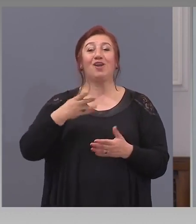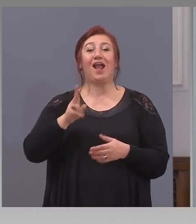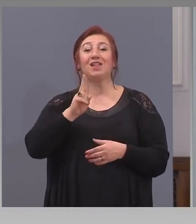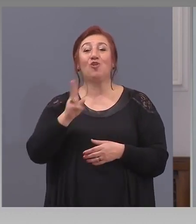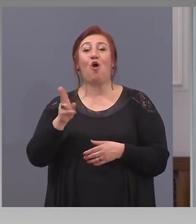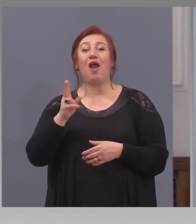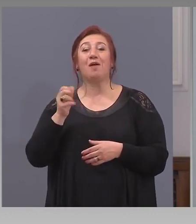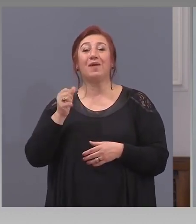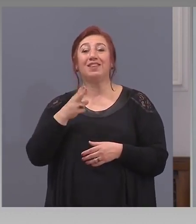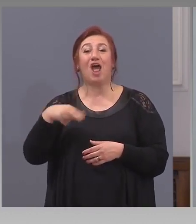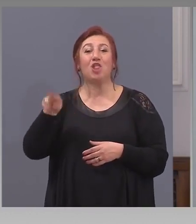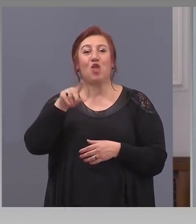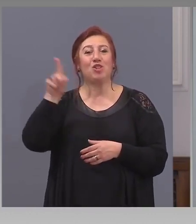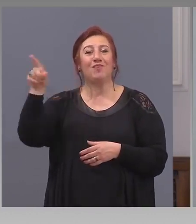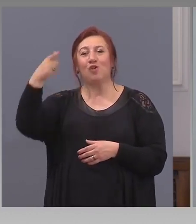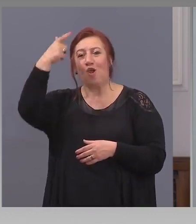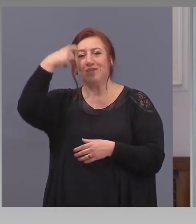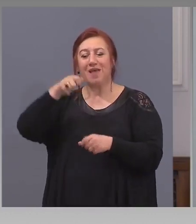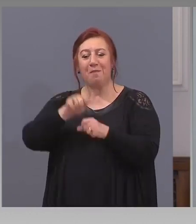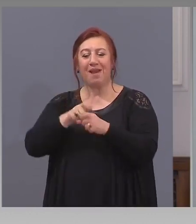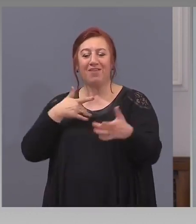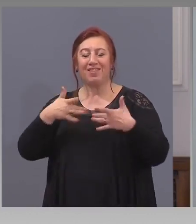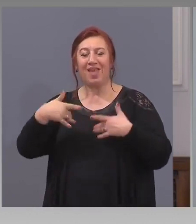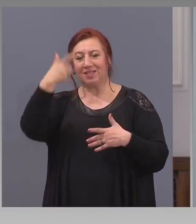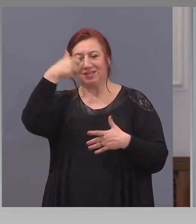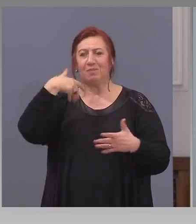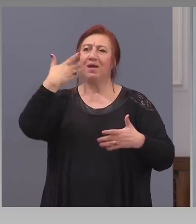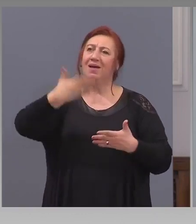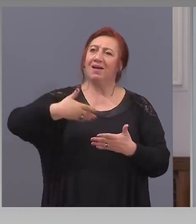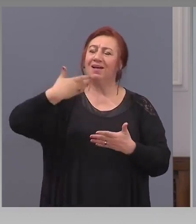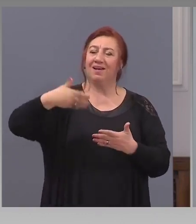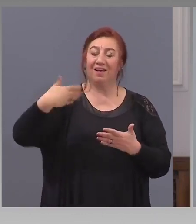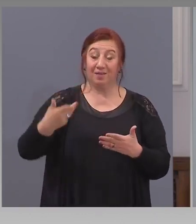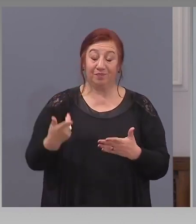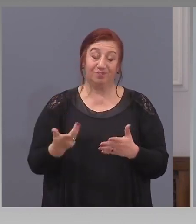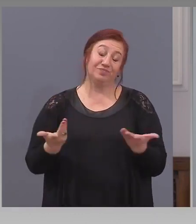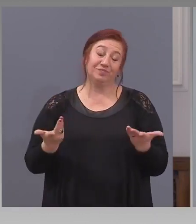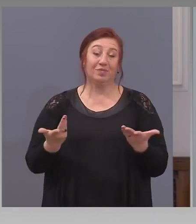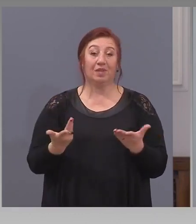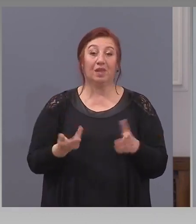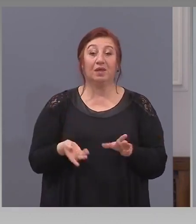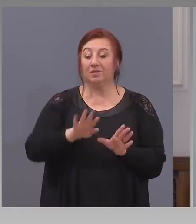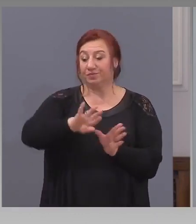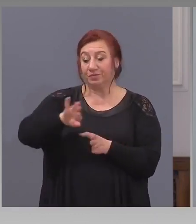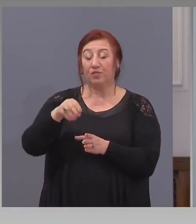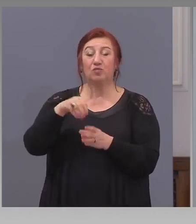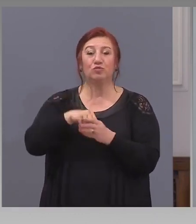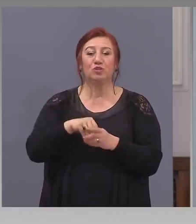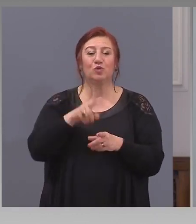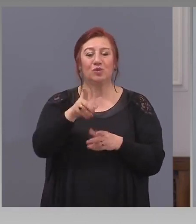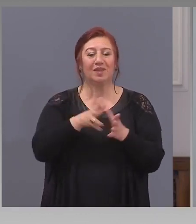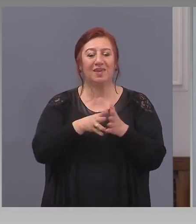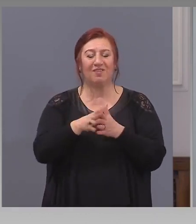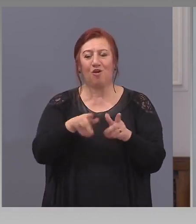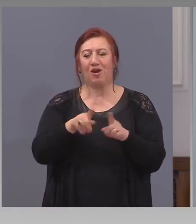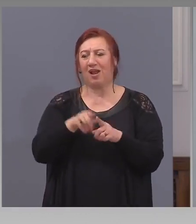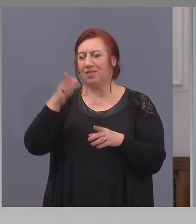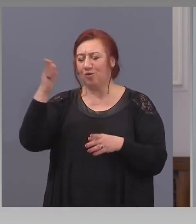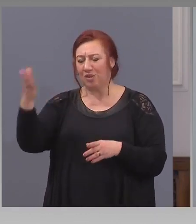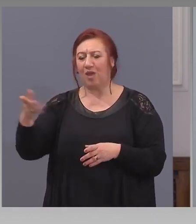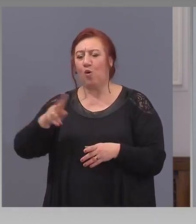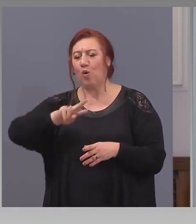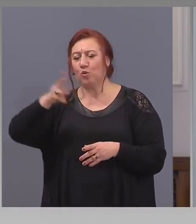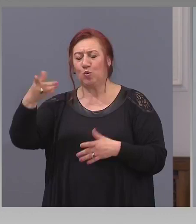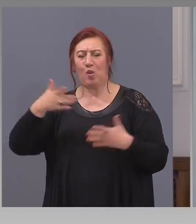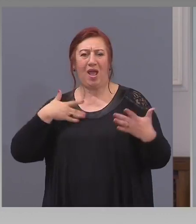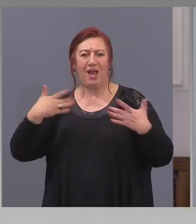той така монолог води дълго време. Включително и за такива хора, обществено приятни, като него, Куркински, ни